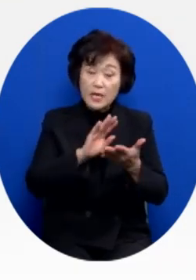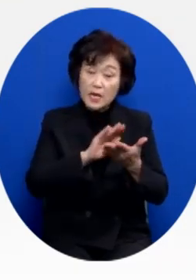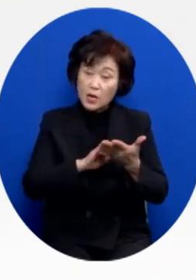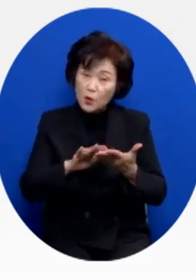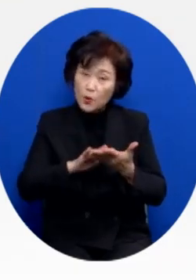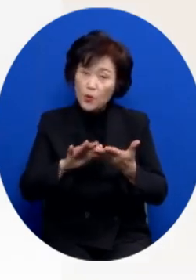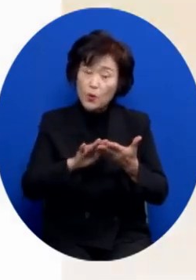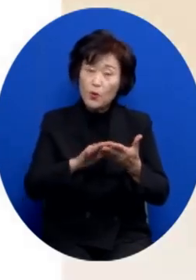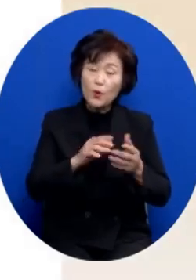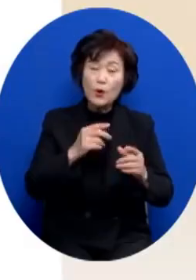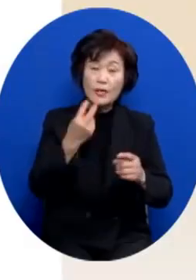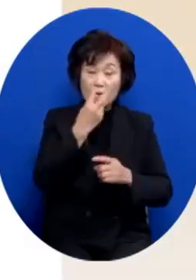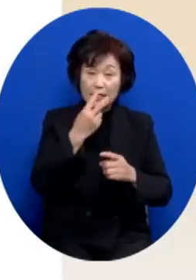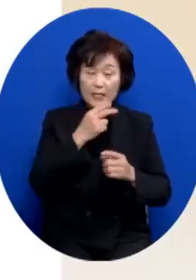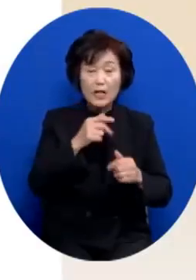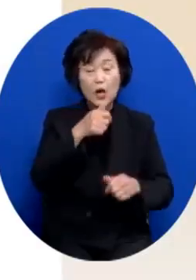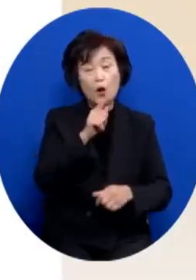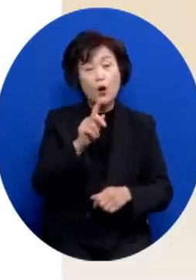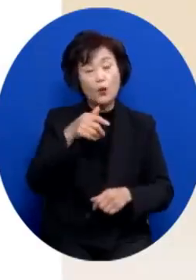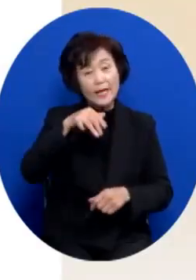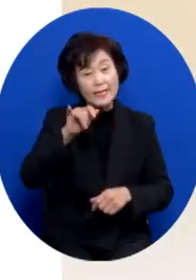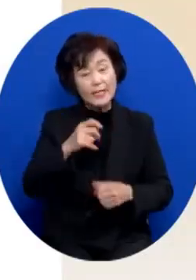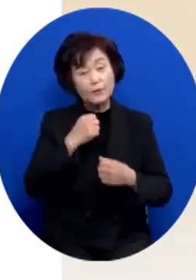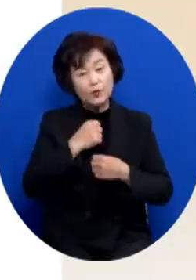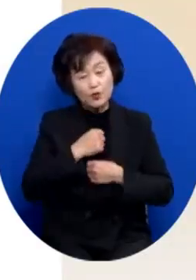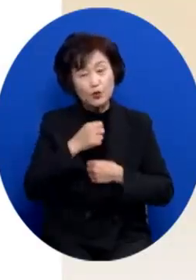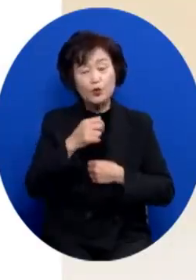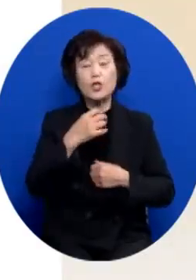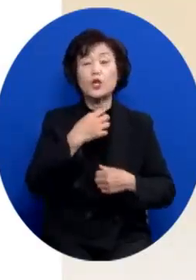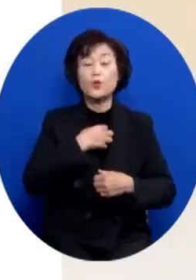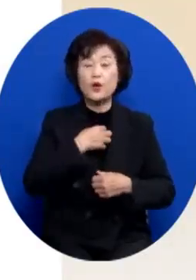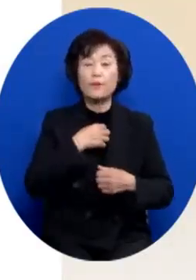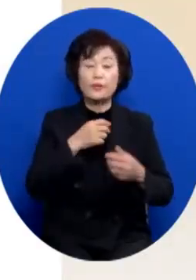따라 관심, 주의, 위험 세 단계로